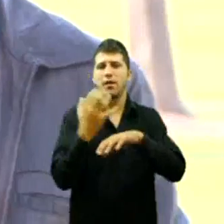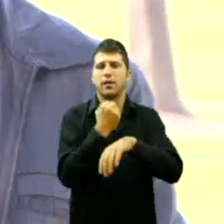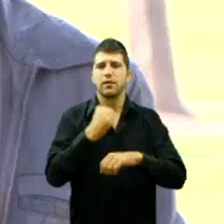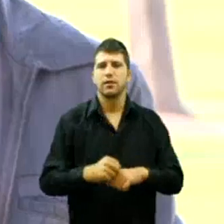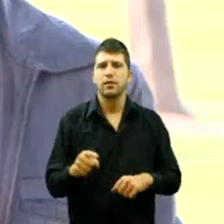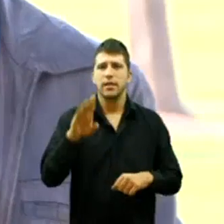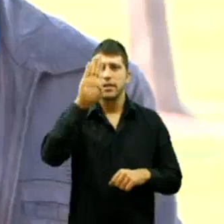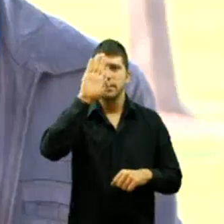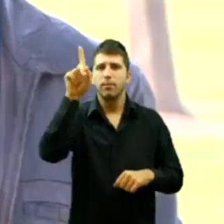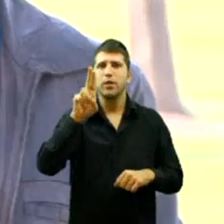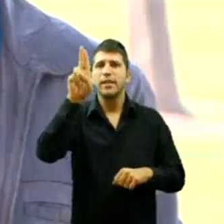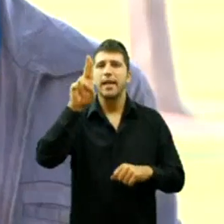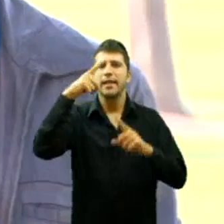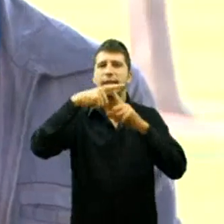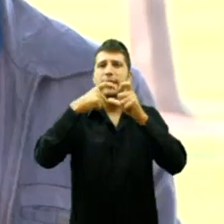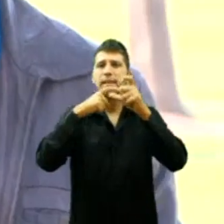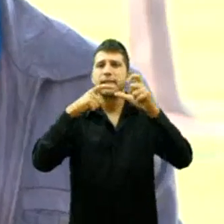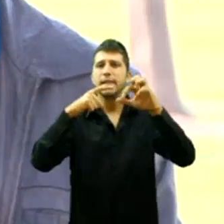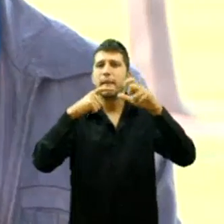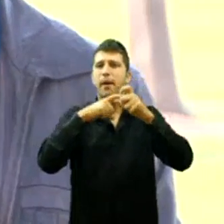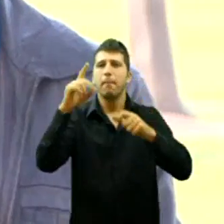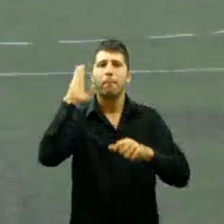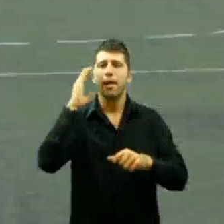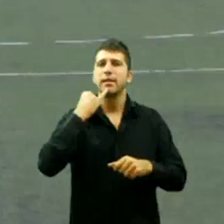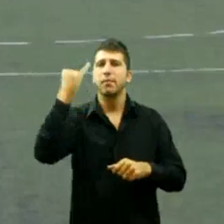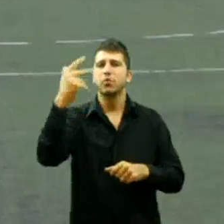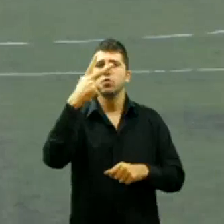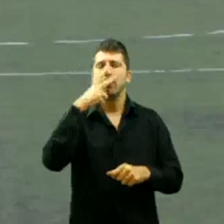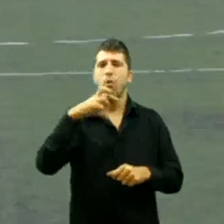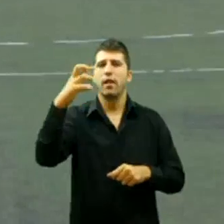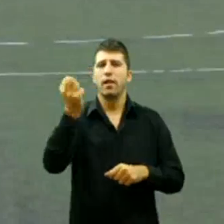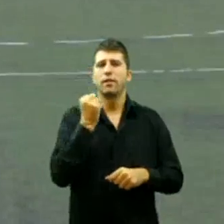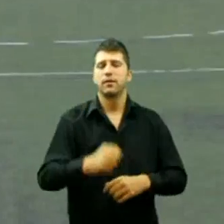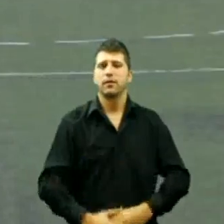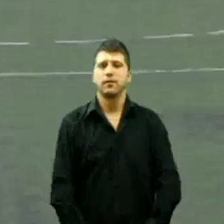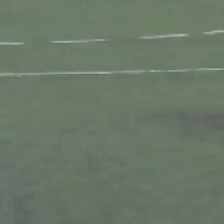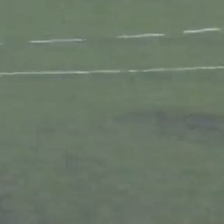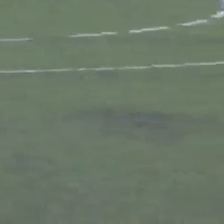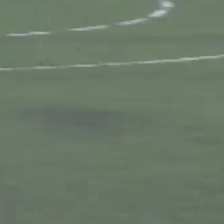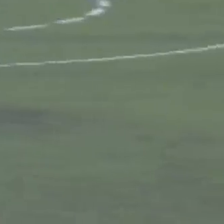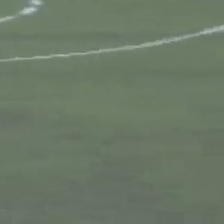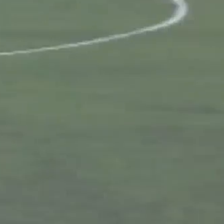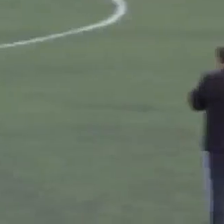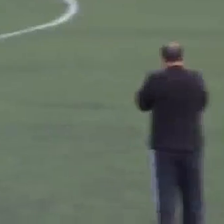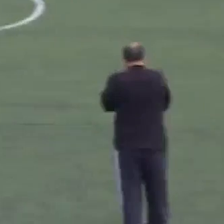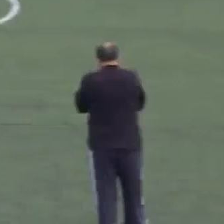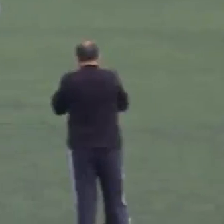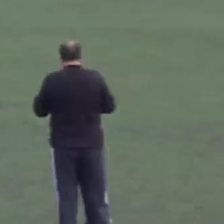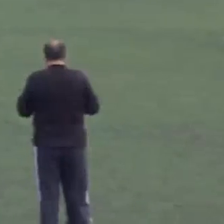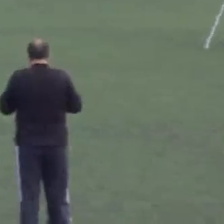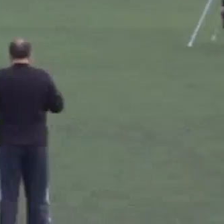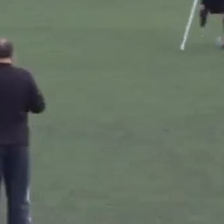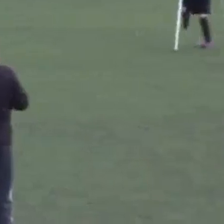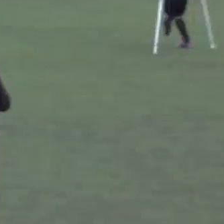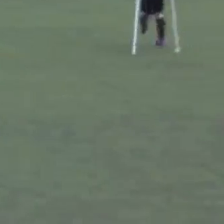İstanbul Yeditepe Malatya deplasmanında 3 puanı 2 golle aldı. Malatya Bedensel Engeller Ampute Spor Kulübü, İstanbul Yeditepe Engeller Spor